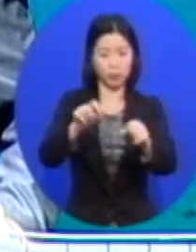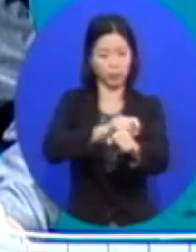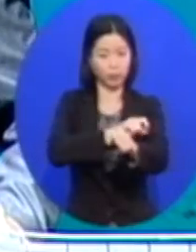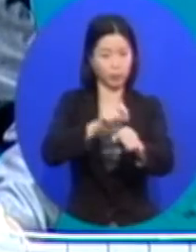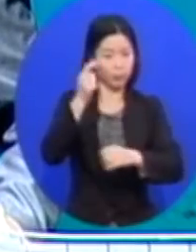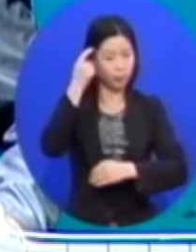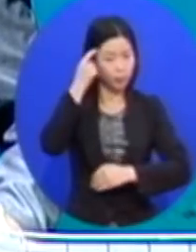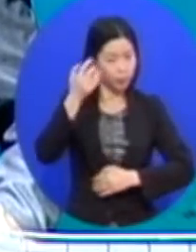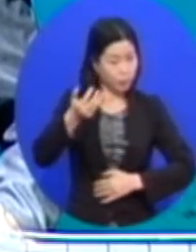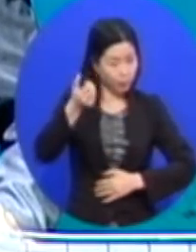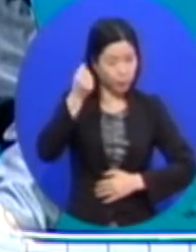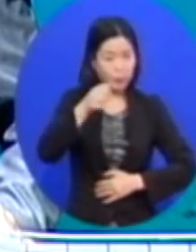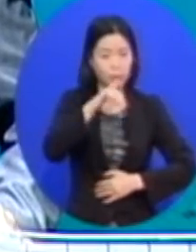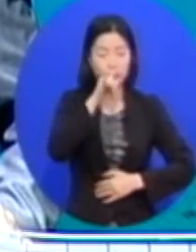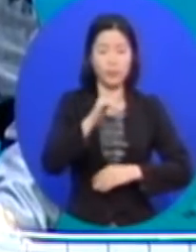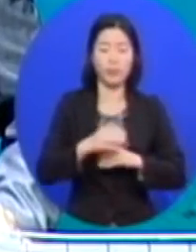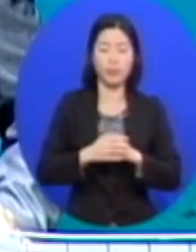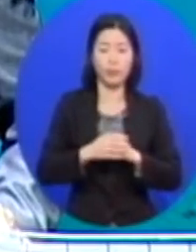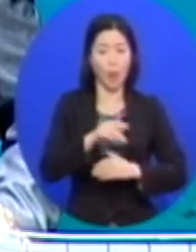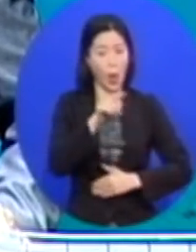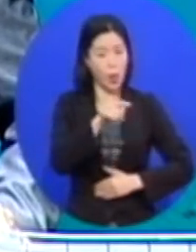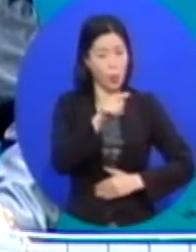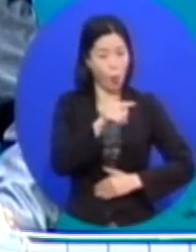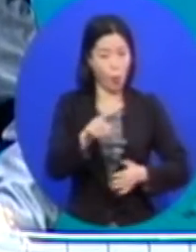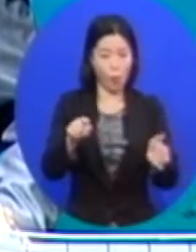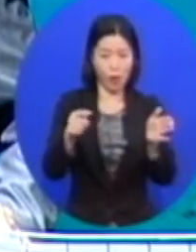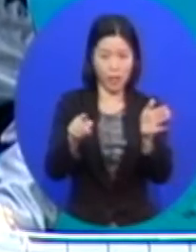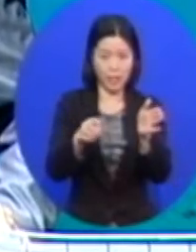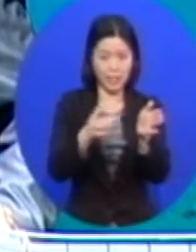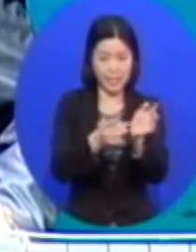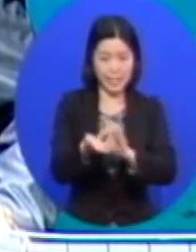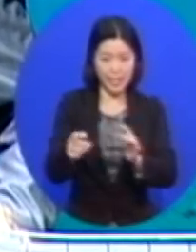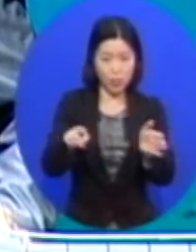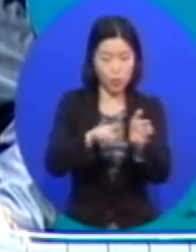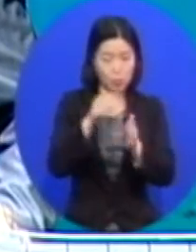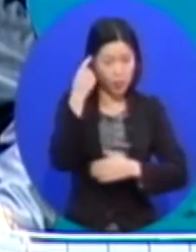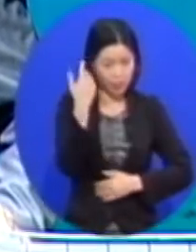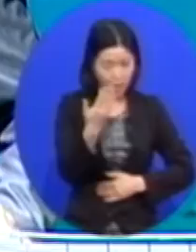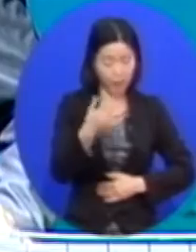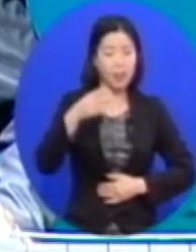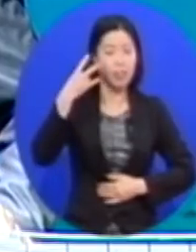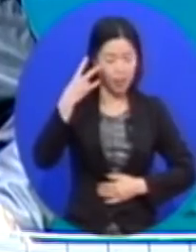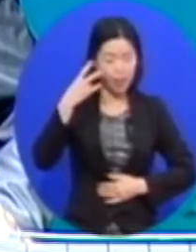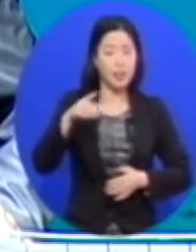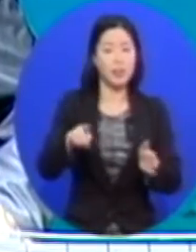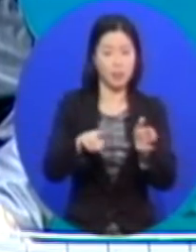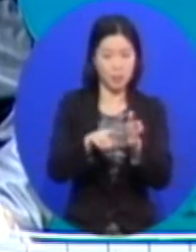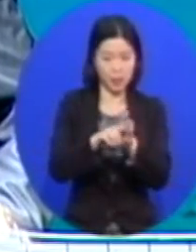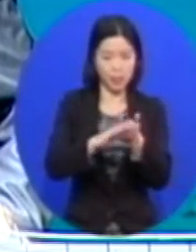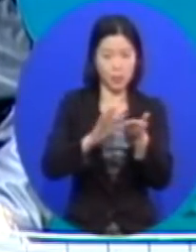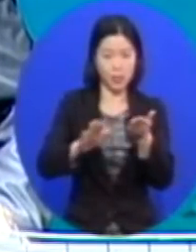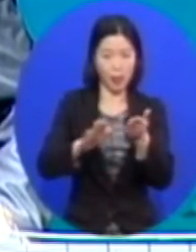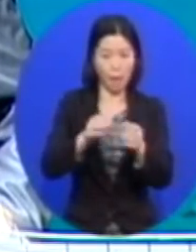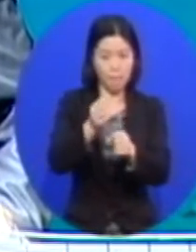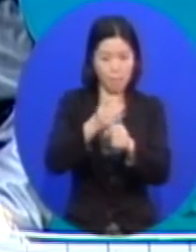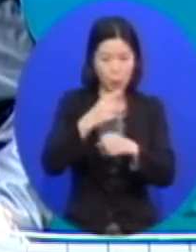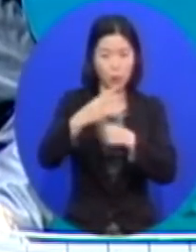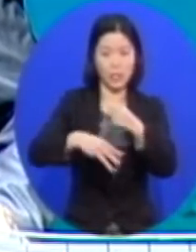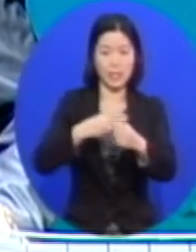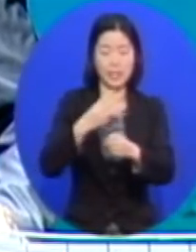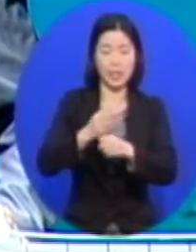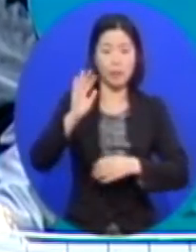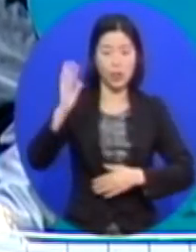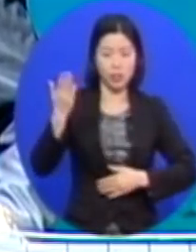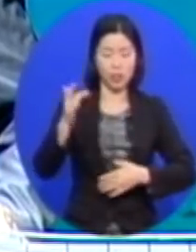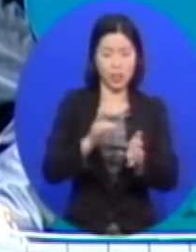들었습니다 너 예수 믿는 야 예 저 예수 믿습니다 벌써 3년이 됐습니다 예수 믿고